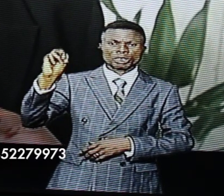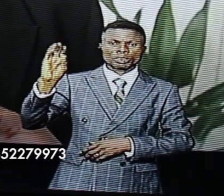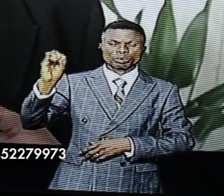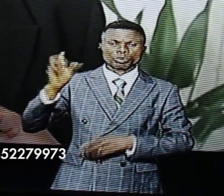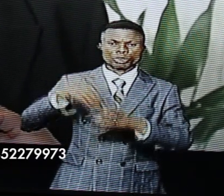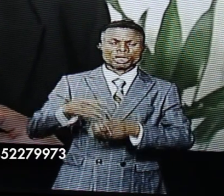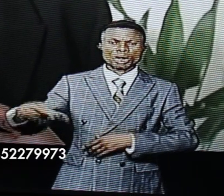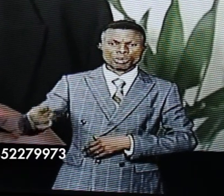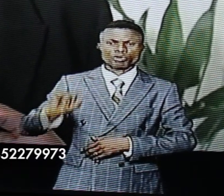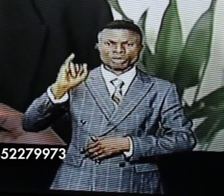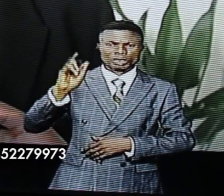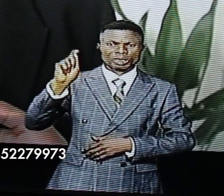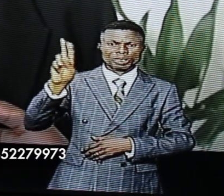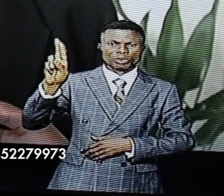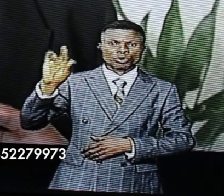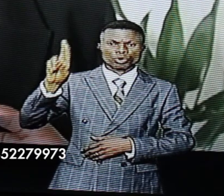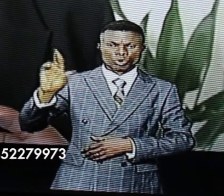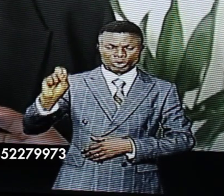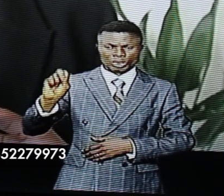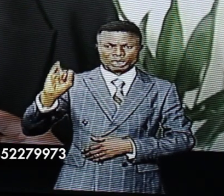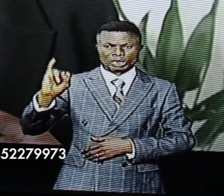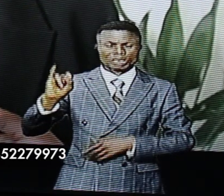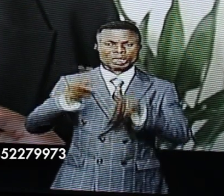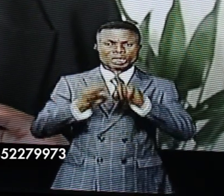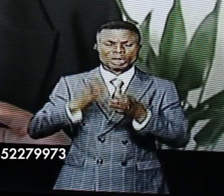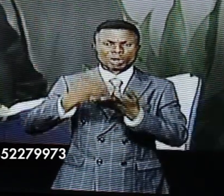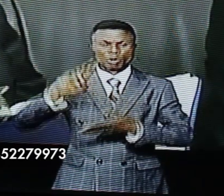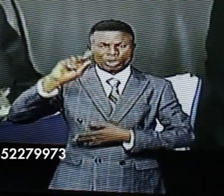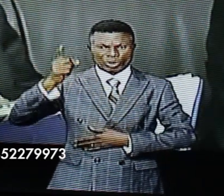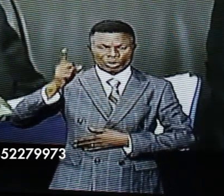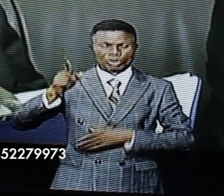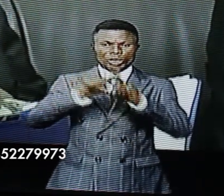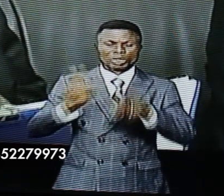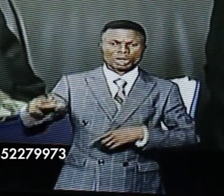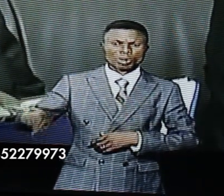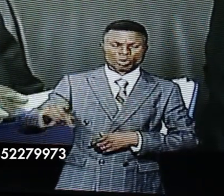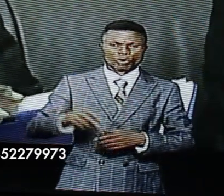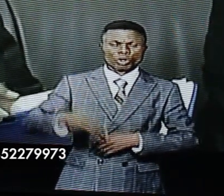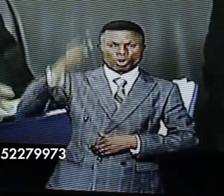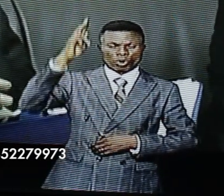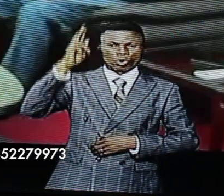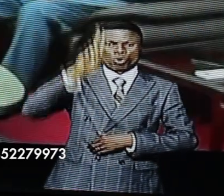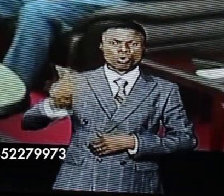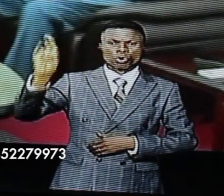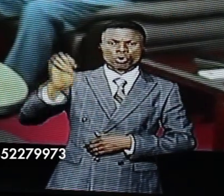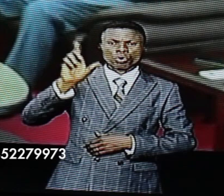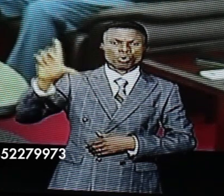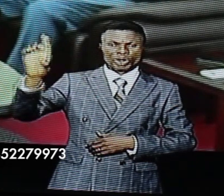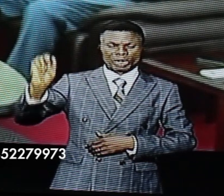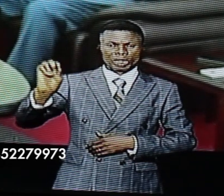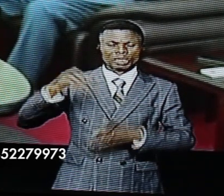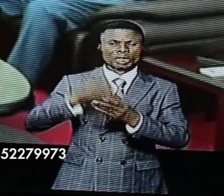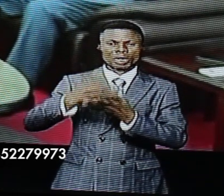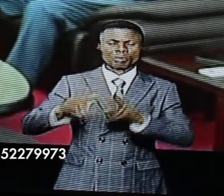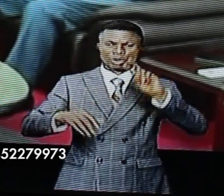de l'Ituri dans la phase 1 et puis ensuite dans la province de Biotwele dans sa phase 2. La première